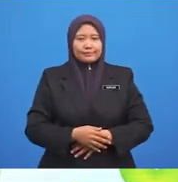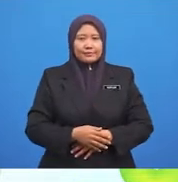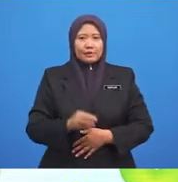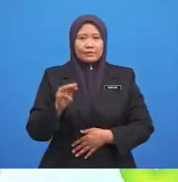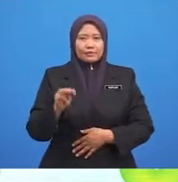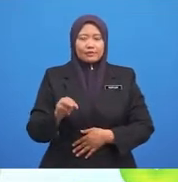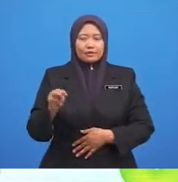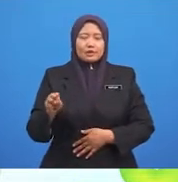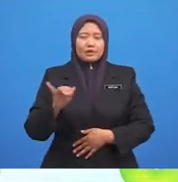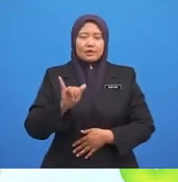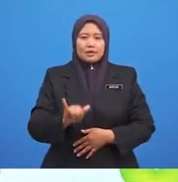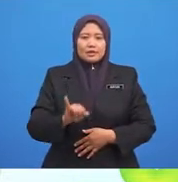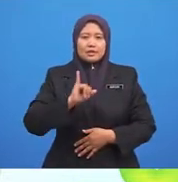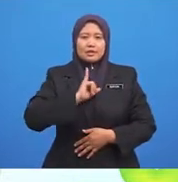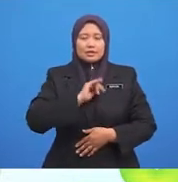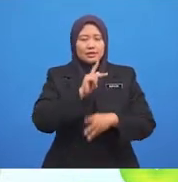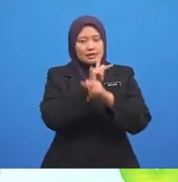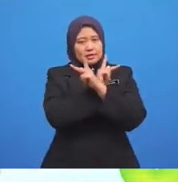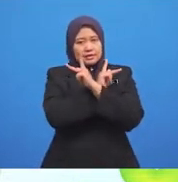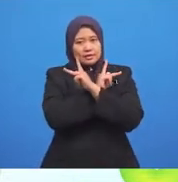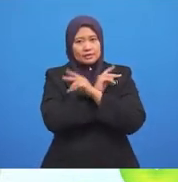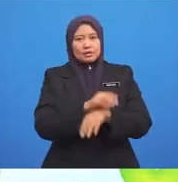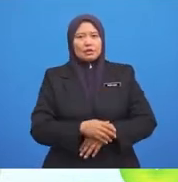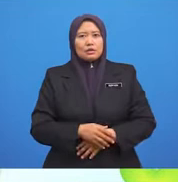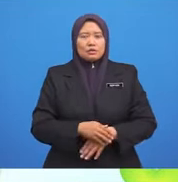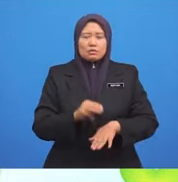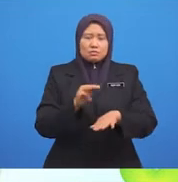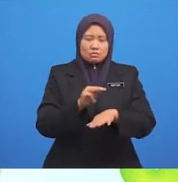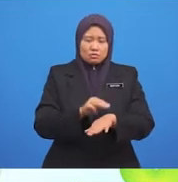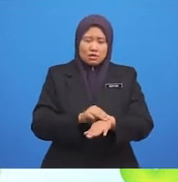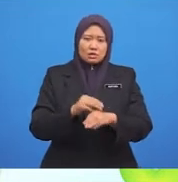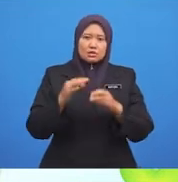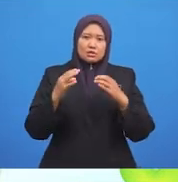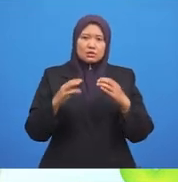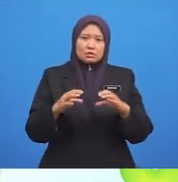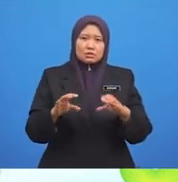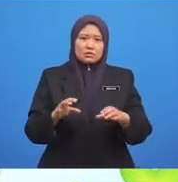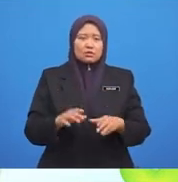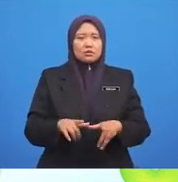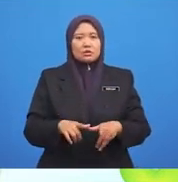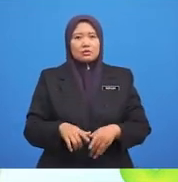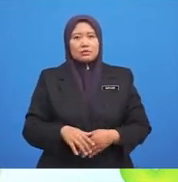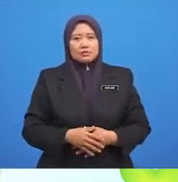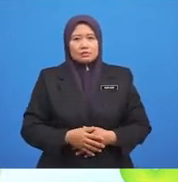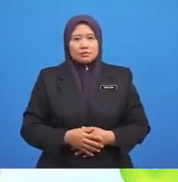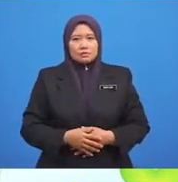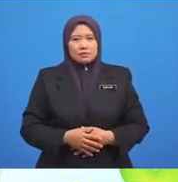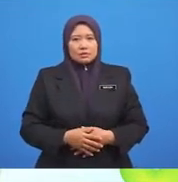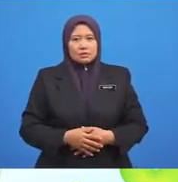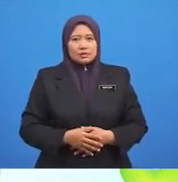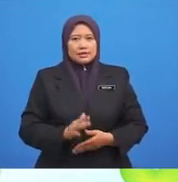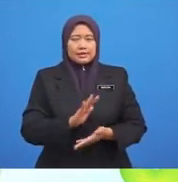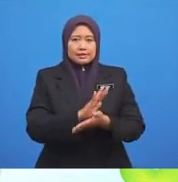Murid-murid yang cikgu sayangi, masa begitu cepat berlalu.